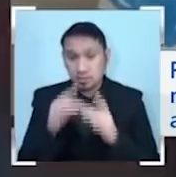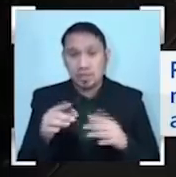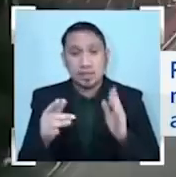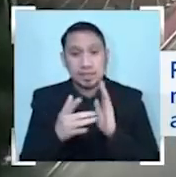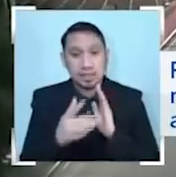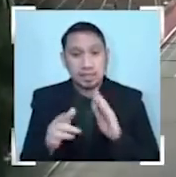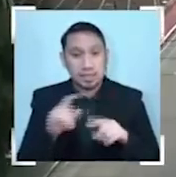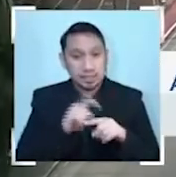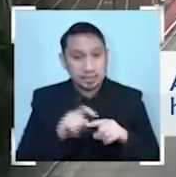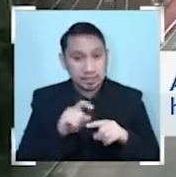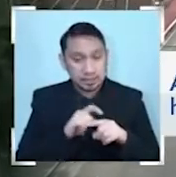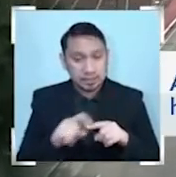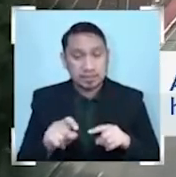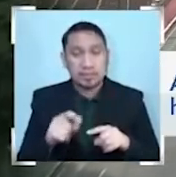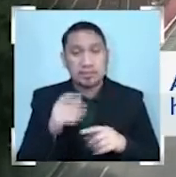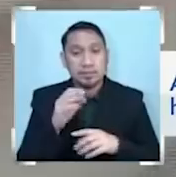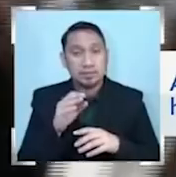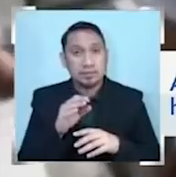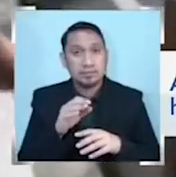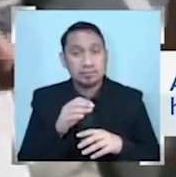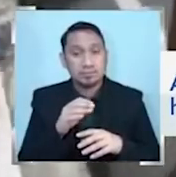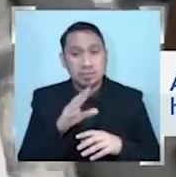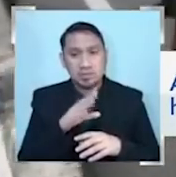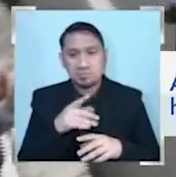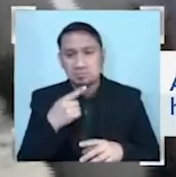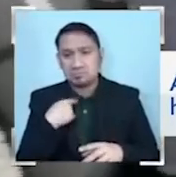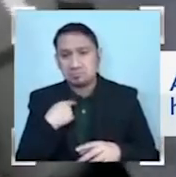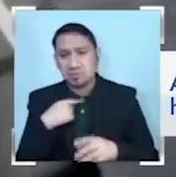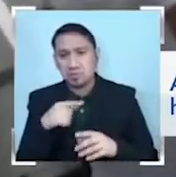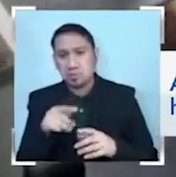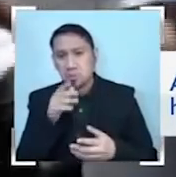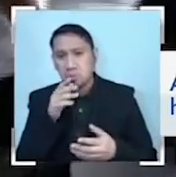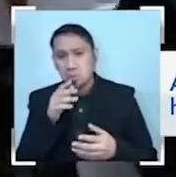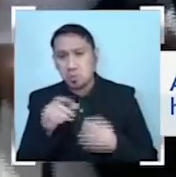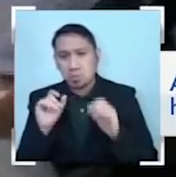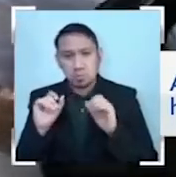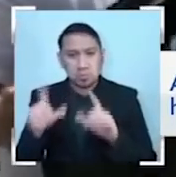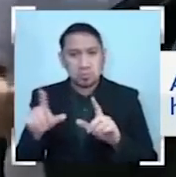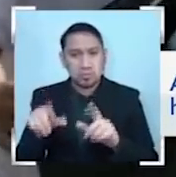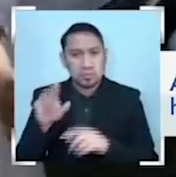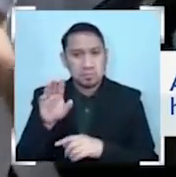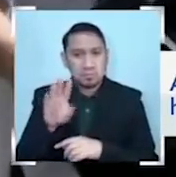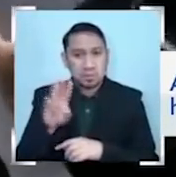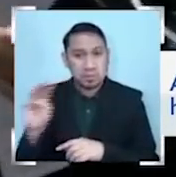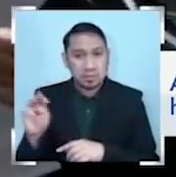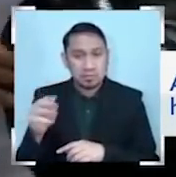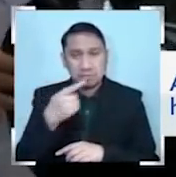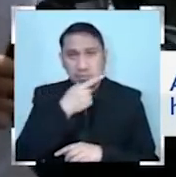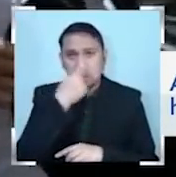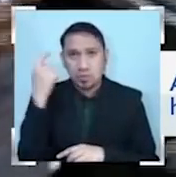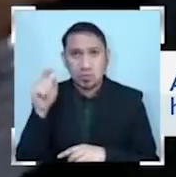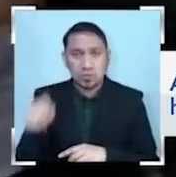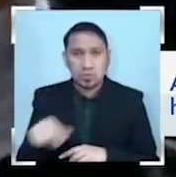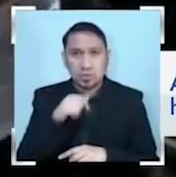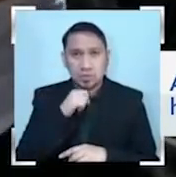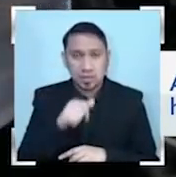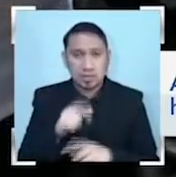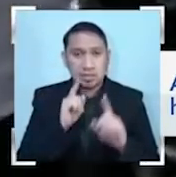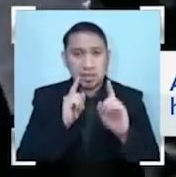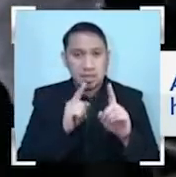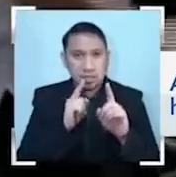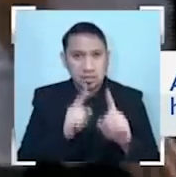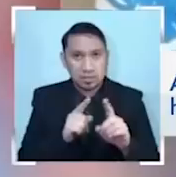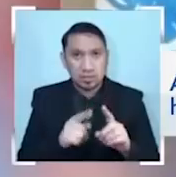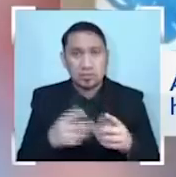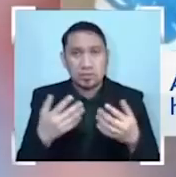repair. Binatikos naman ni Atienza si dating Senador Bongbong Marcos sa hindi na naman ito pagdalo sa isang panayam